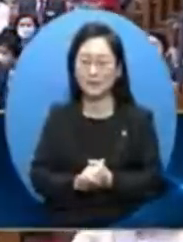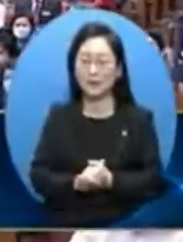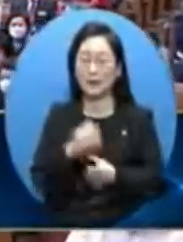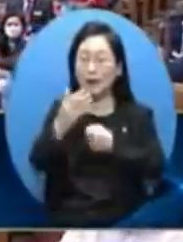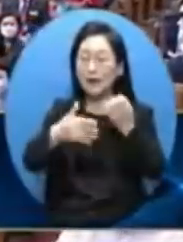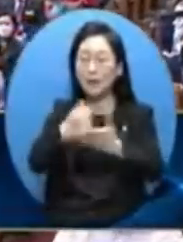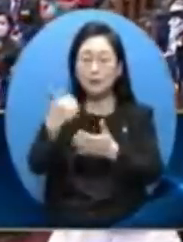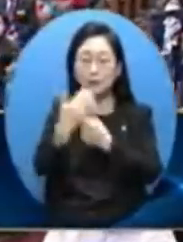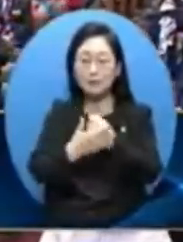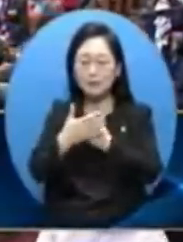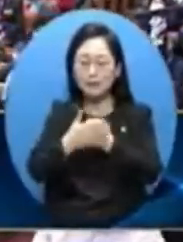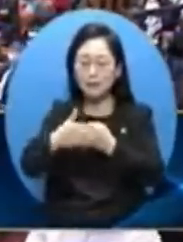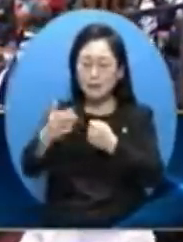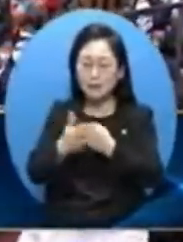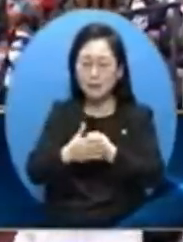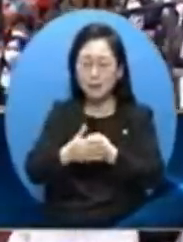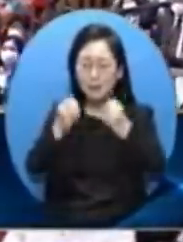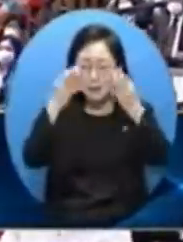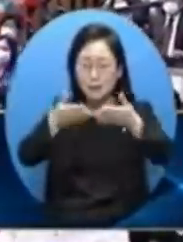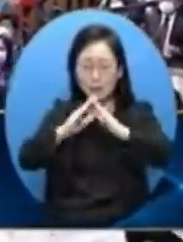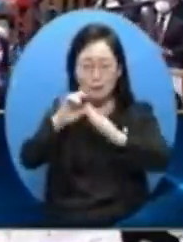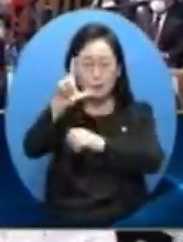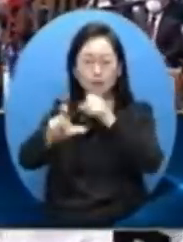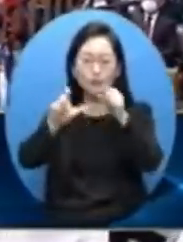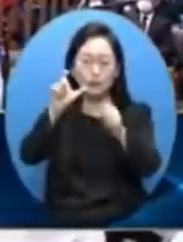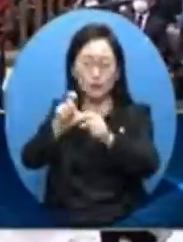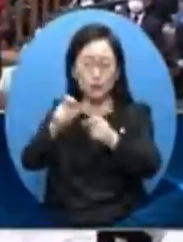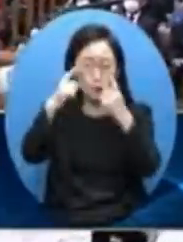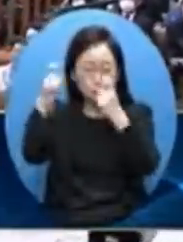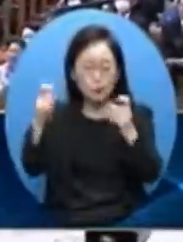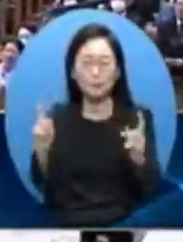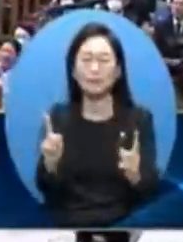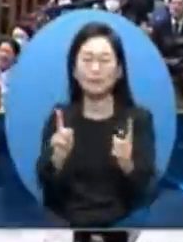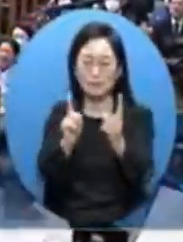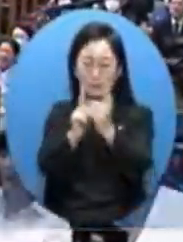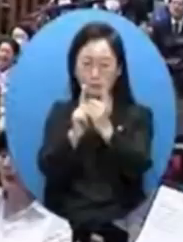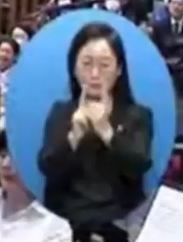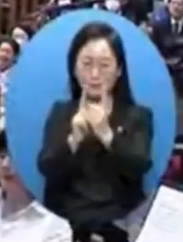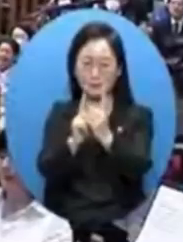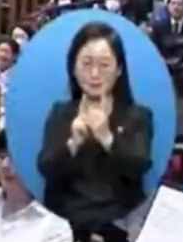하나님의 은혜 가운데 우리 교회가 창립 65주년을 맞이했습니다.